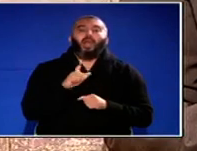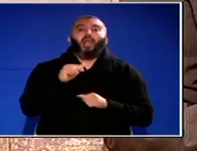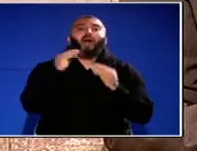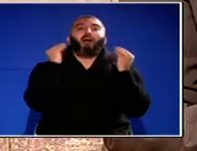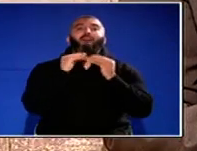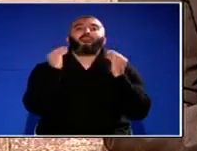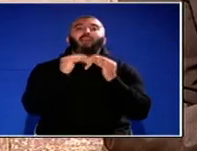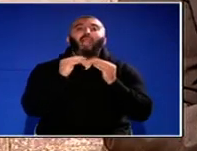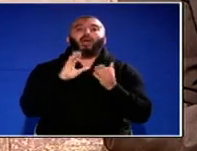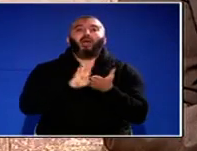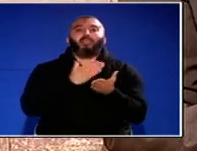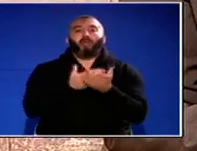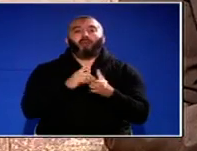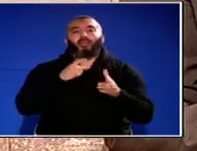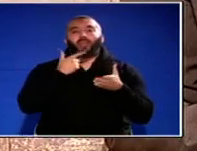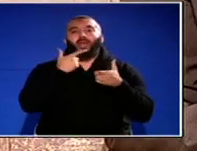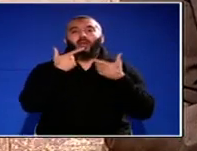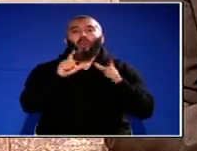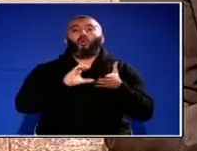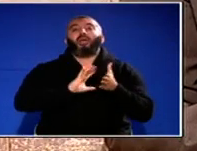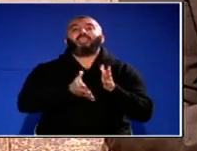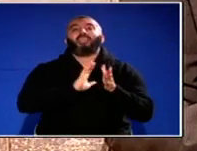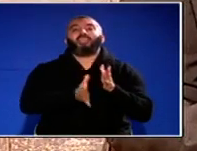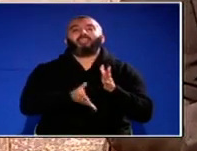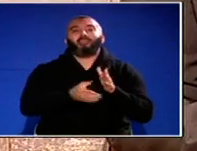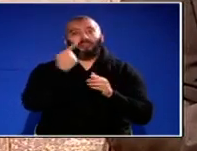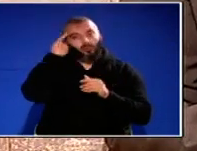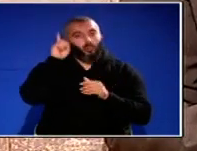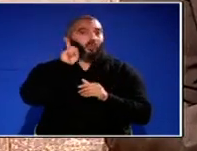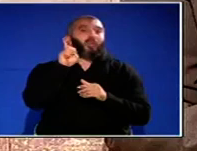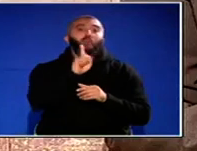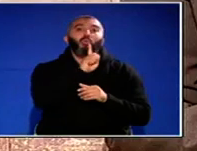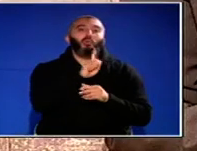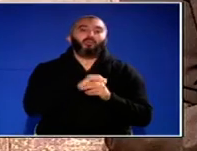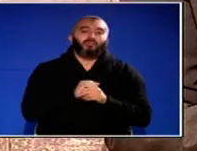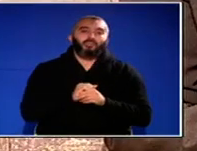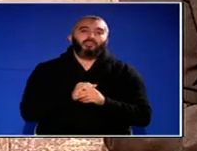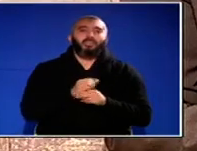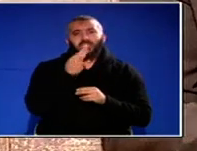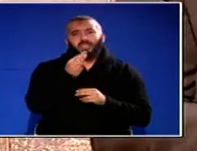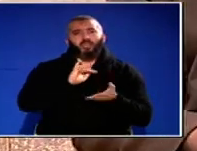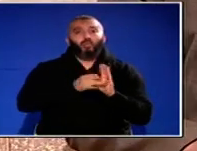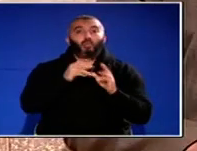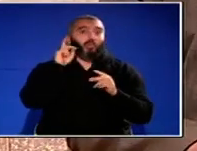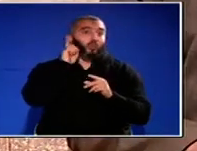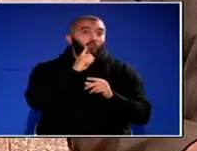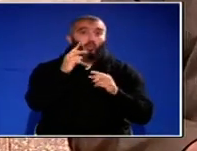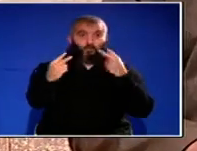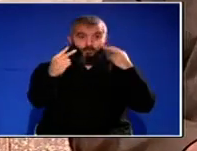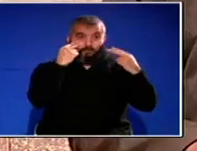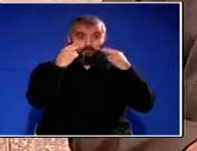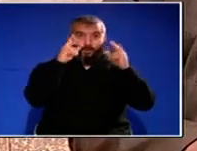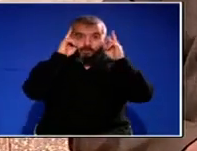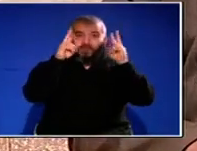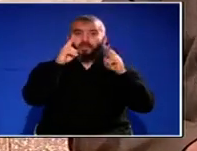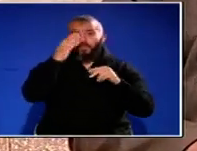ينقل فعاليات هذا اللقاء المبارك عبر لغة الإشارة، وعبره نحيي جموع متابعين عبر هذه اللغة ونتمنى لهم